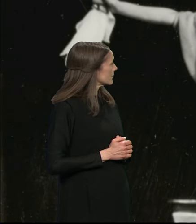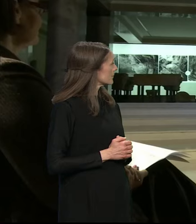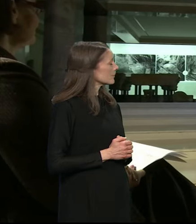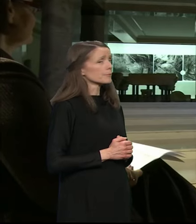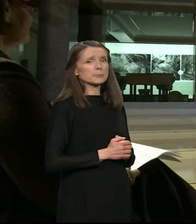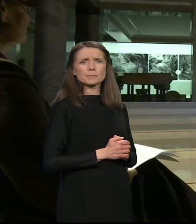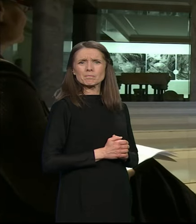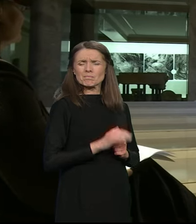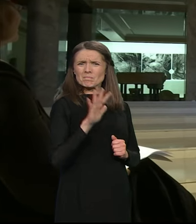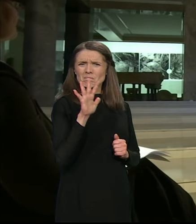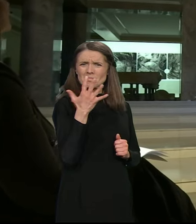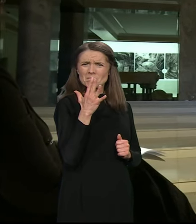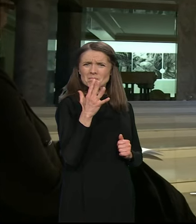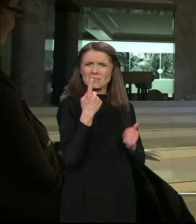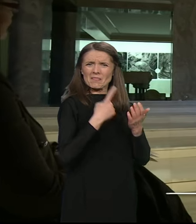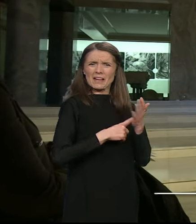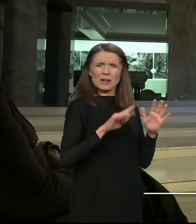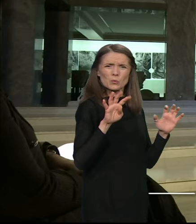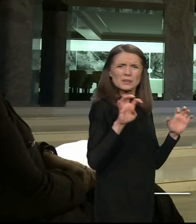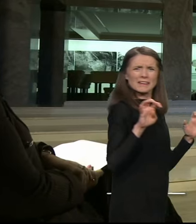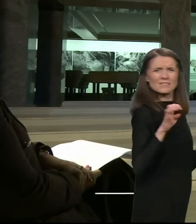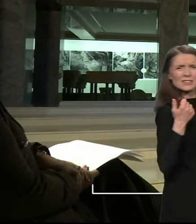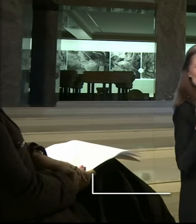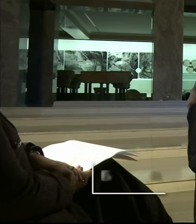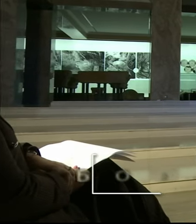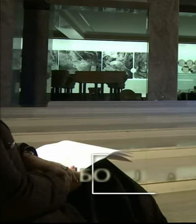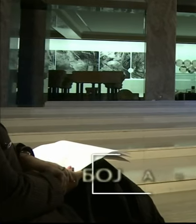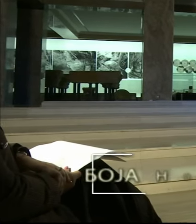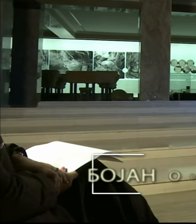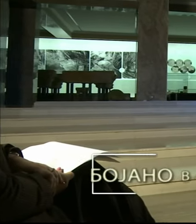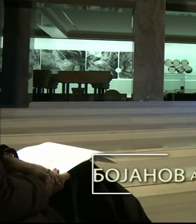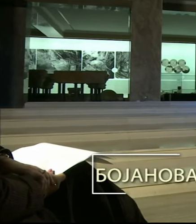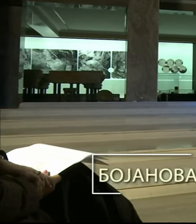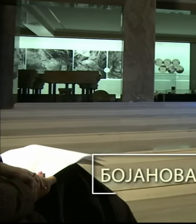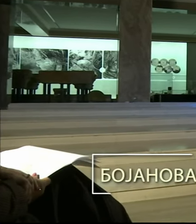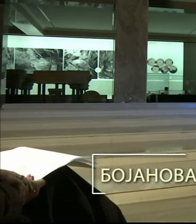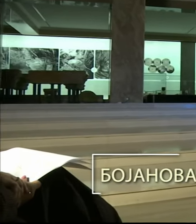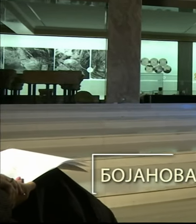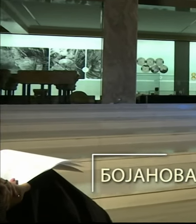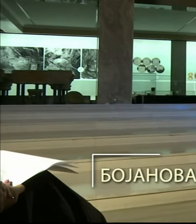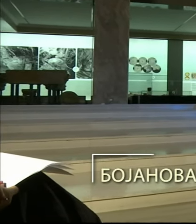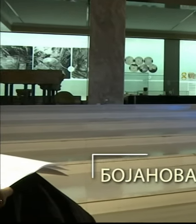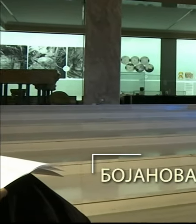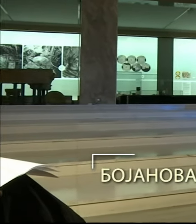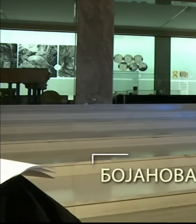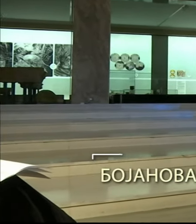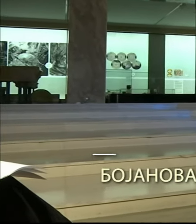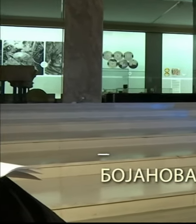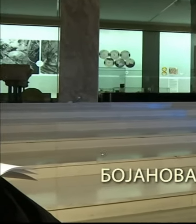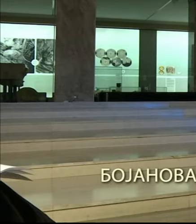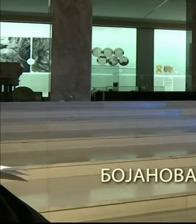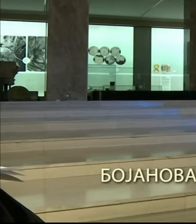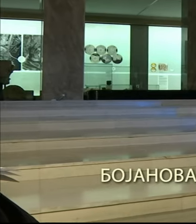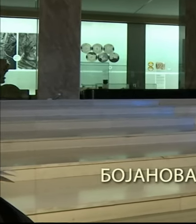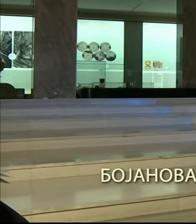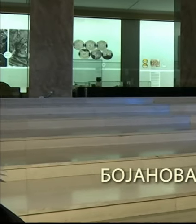To je valjda bila 68. godina, da. I onda je Mira Trajlović zvala i Bojan